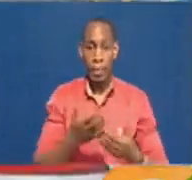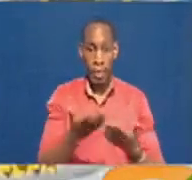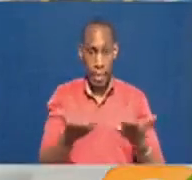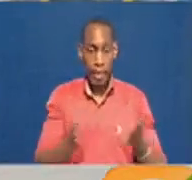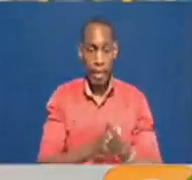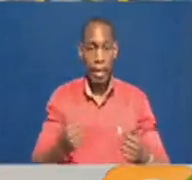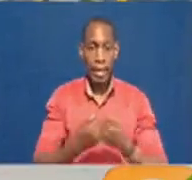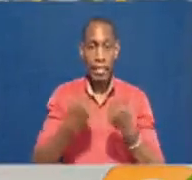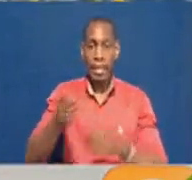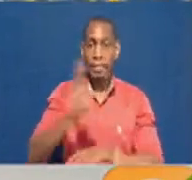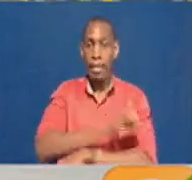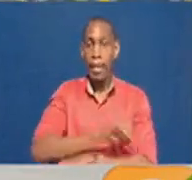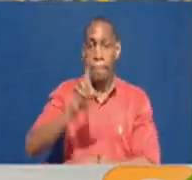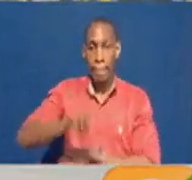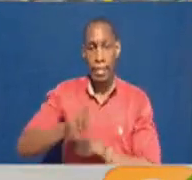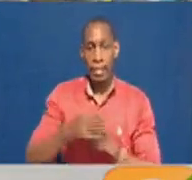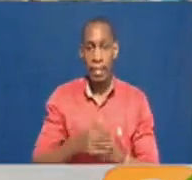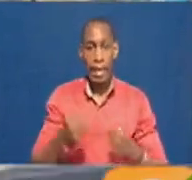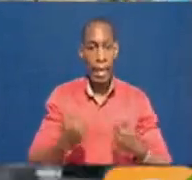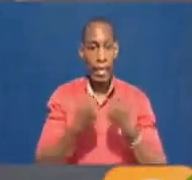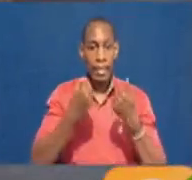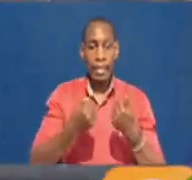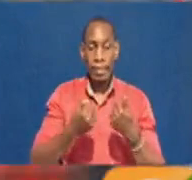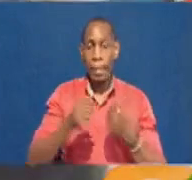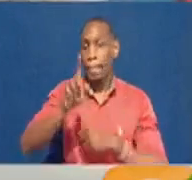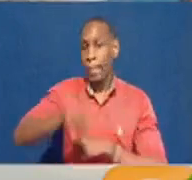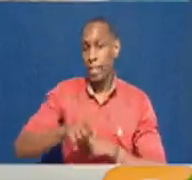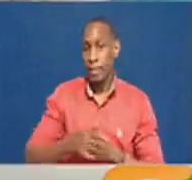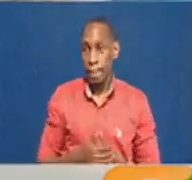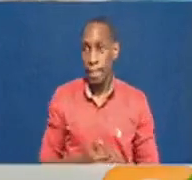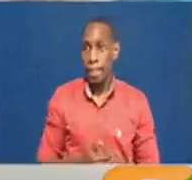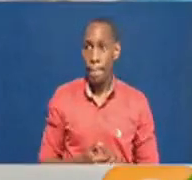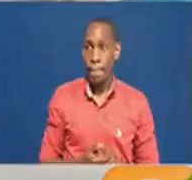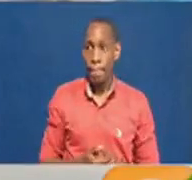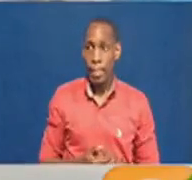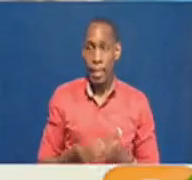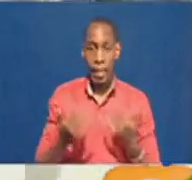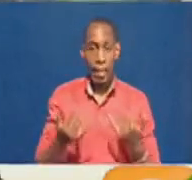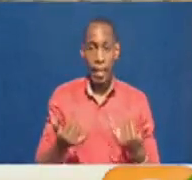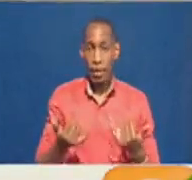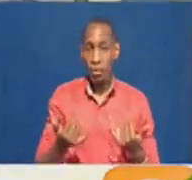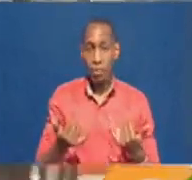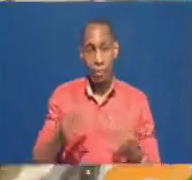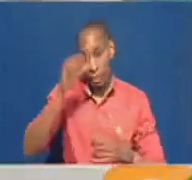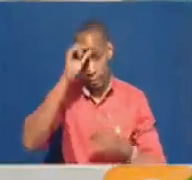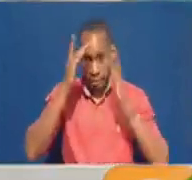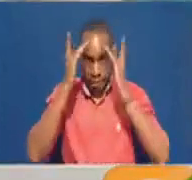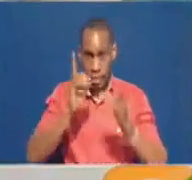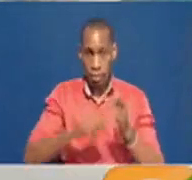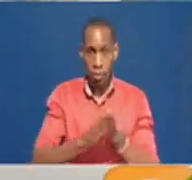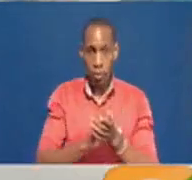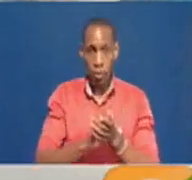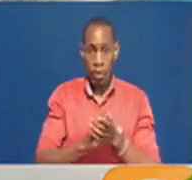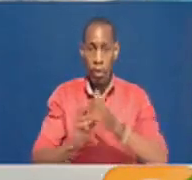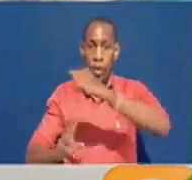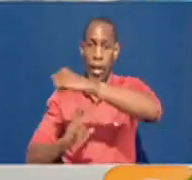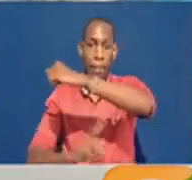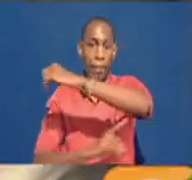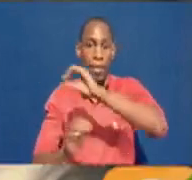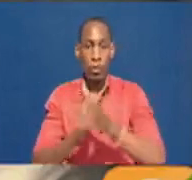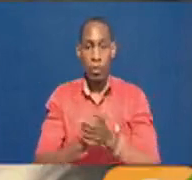karibu kila siku. Kuna ajali ambayo inatokea hapa hivi. Ona. Sasa sijui serikali imeamua vipi? Hakuna flyover wala